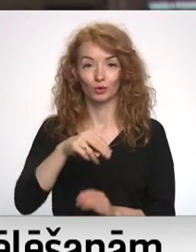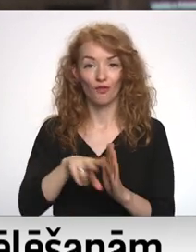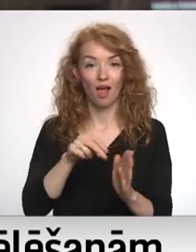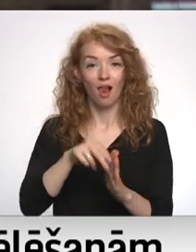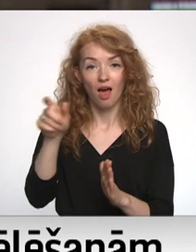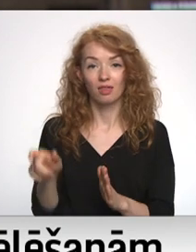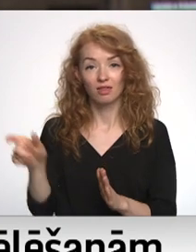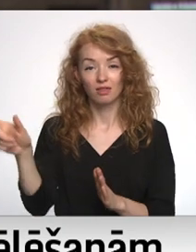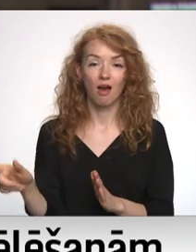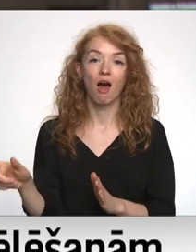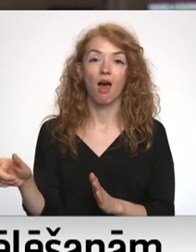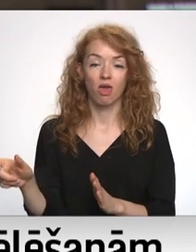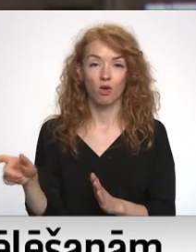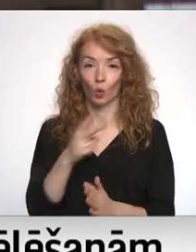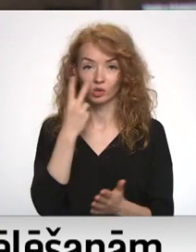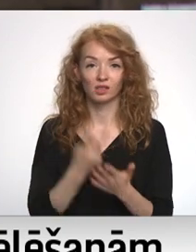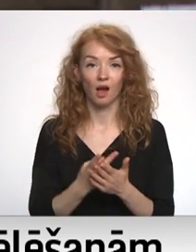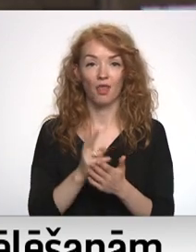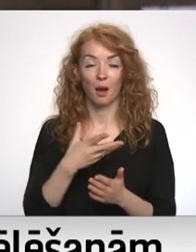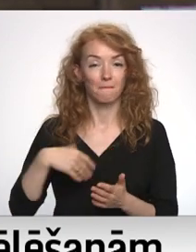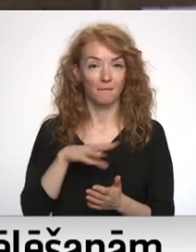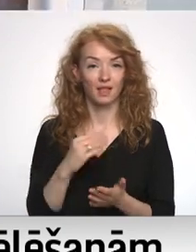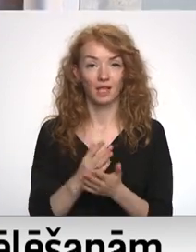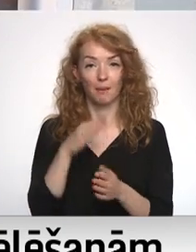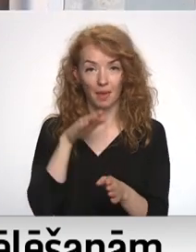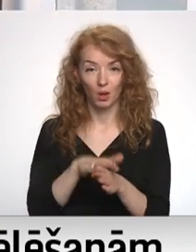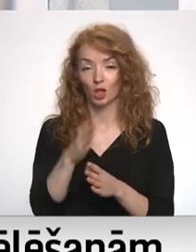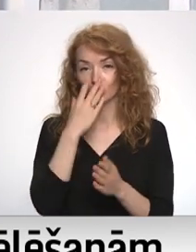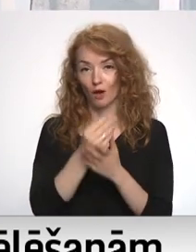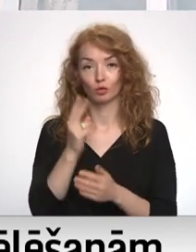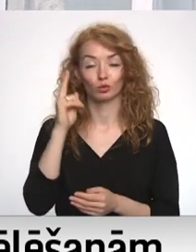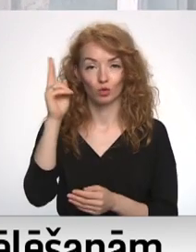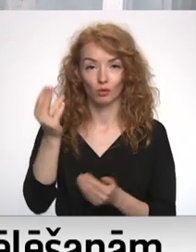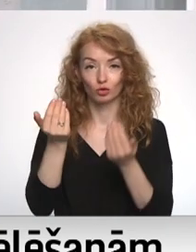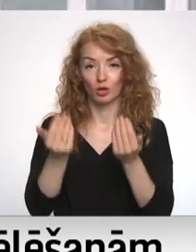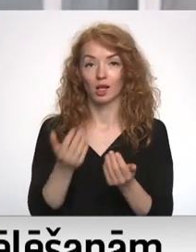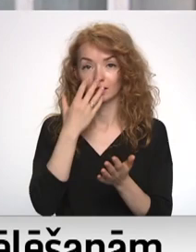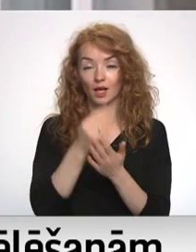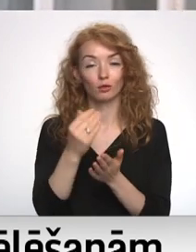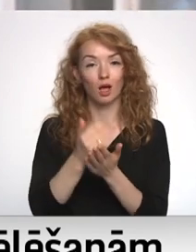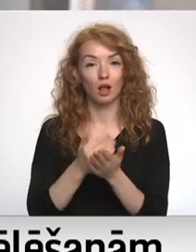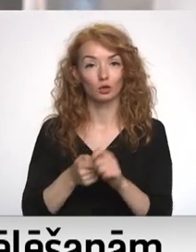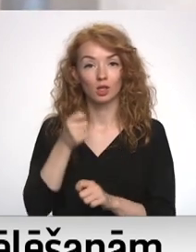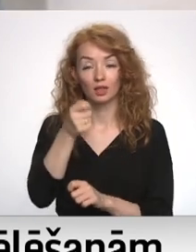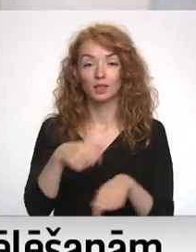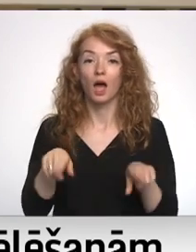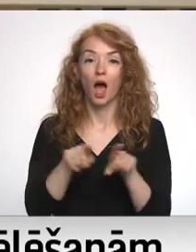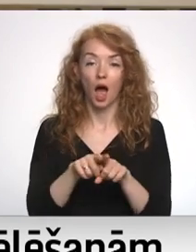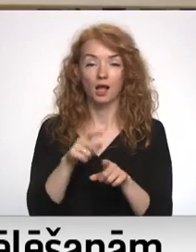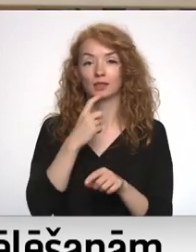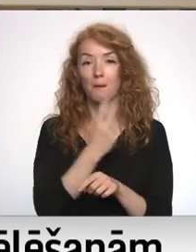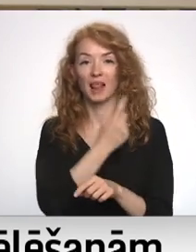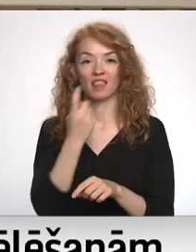pamats vērtēt, ka mēs esam pildījuši solījumus. Šodien savu sarakstu iesniedz arī politiskā partija